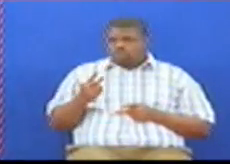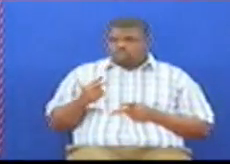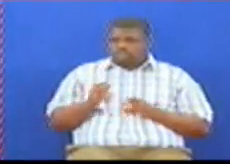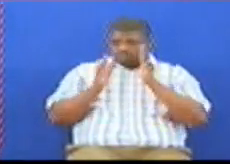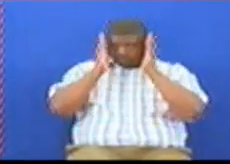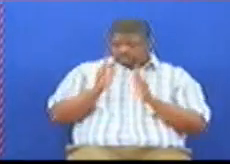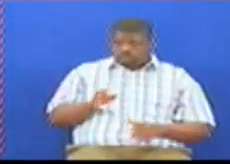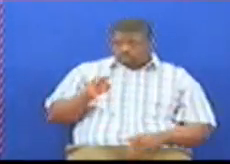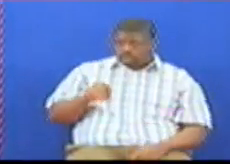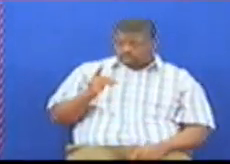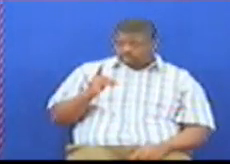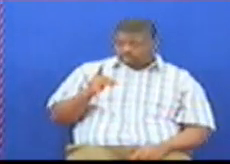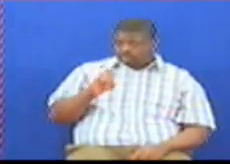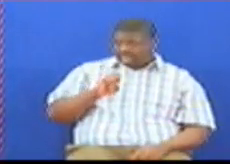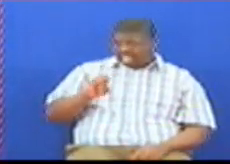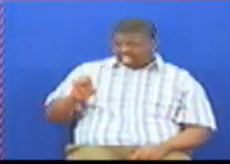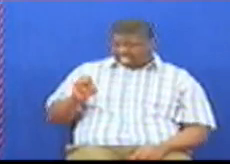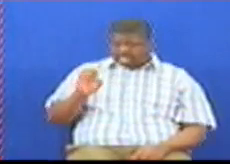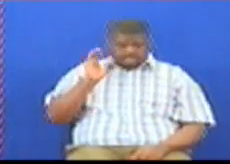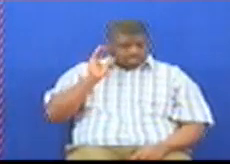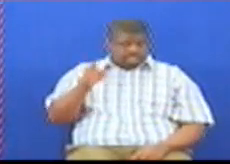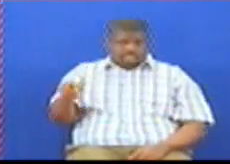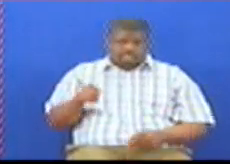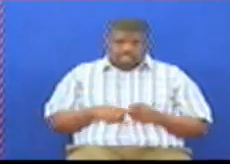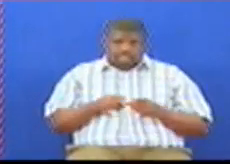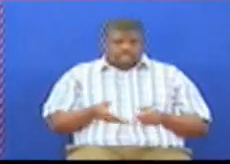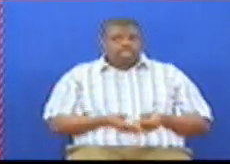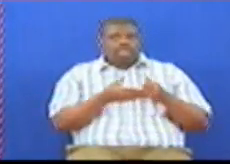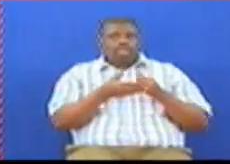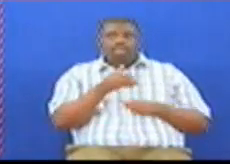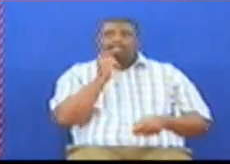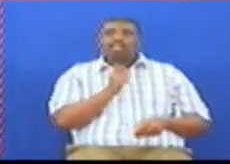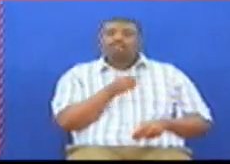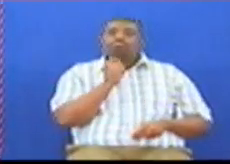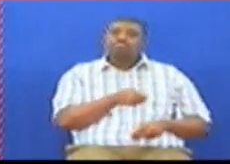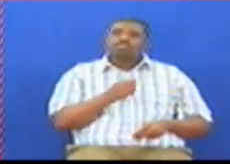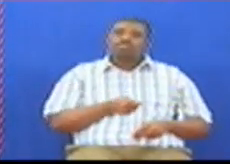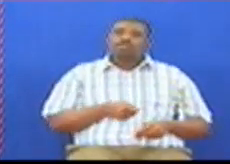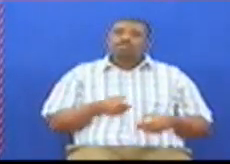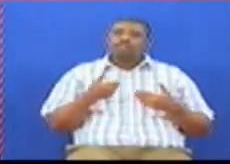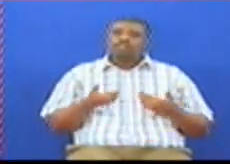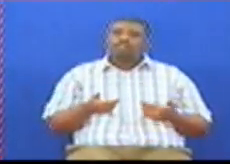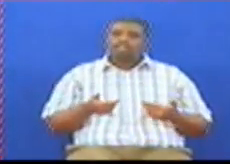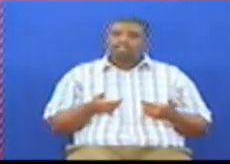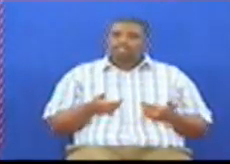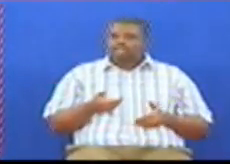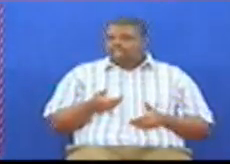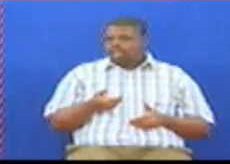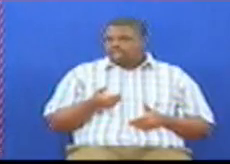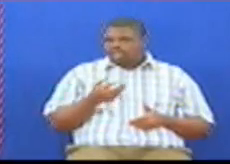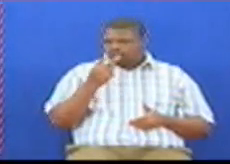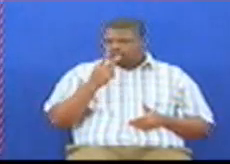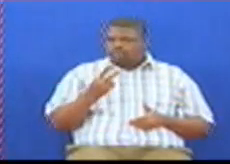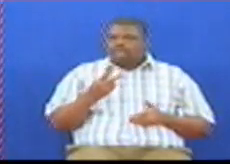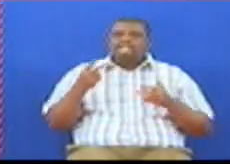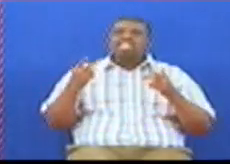kidogo sikiliza Mheshimiwa Mdee. Mheshimiwa Naibu Spika, sasa naona wenzangu wanapiga kelele huko ndani ya bunge